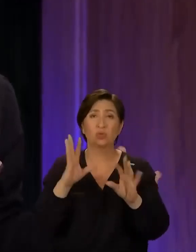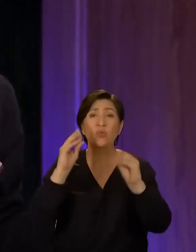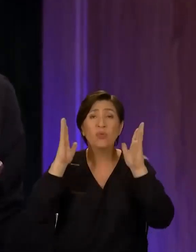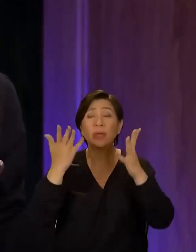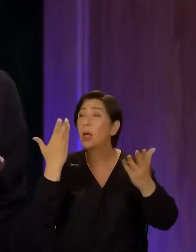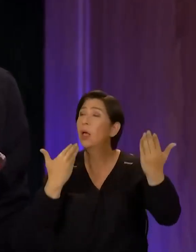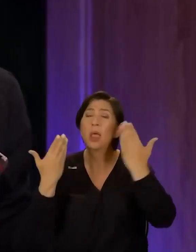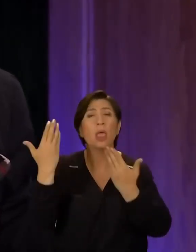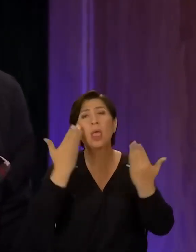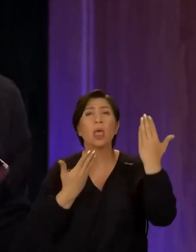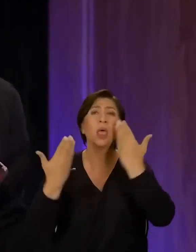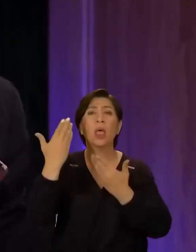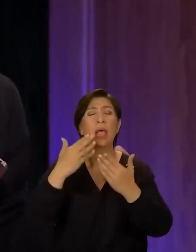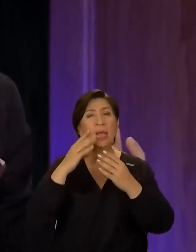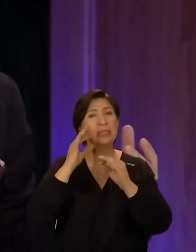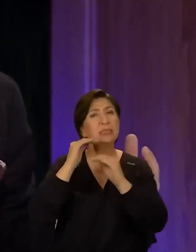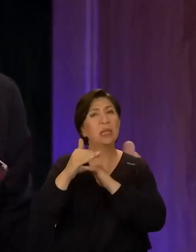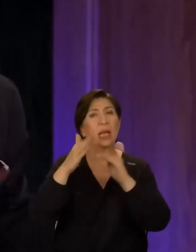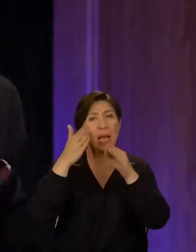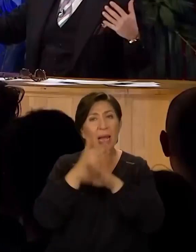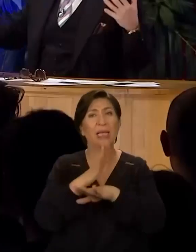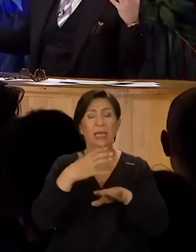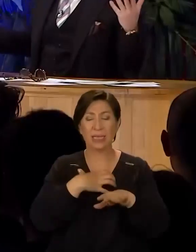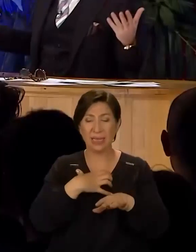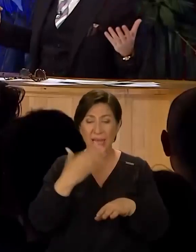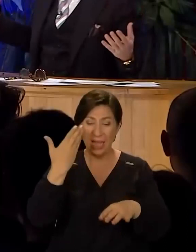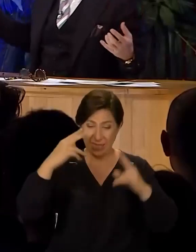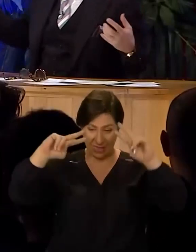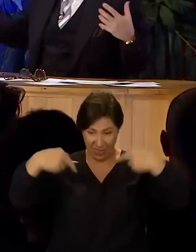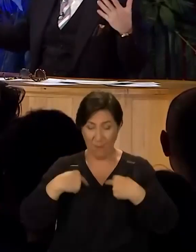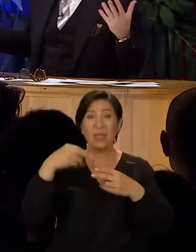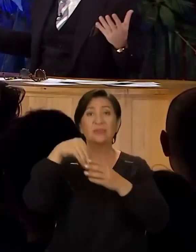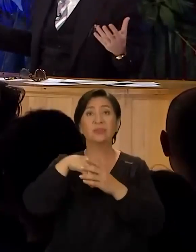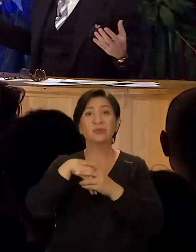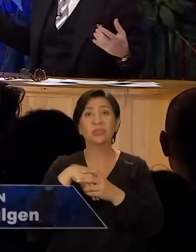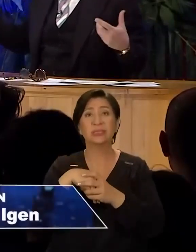şey izliyoruz ve insanlar hakikaten kendilerini izlettirmek için,